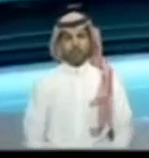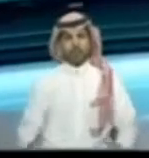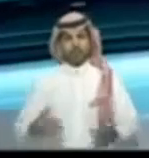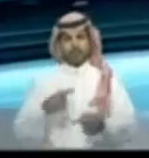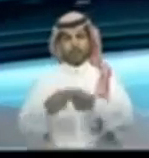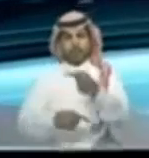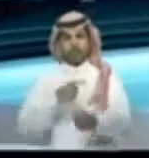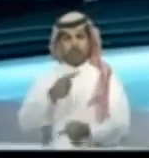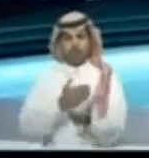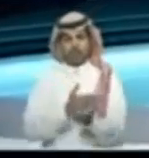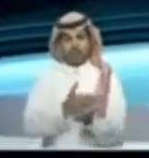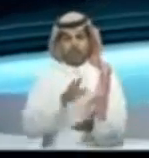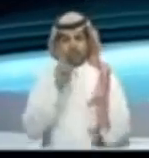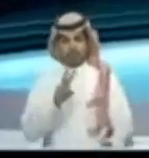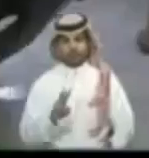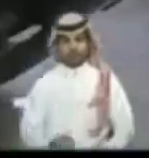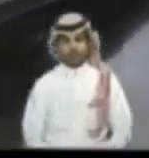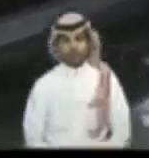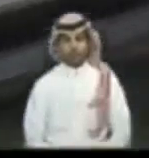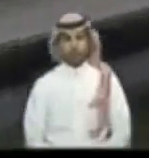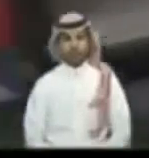النشرة مستمرة ولكن بعد الفاصل.